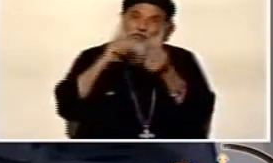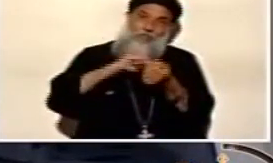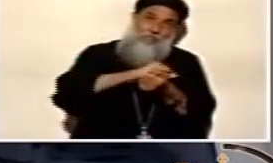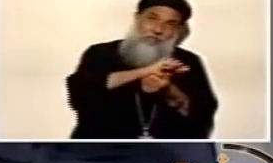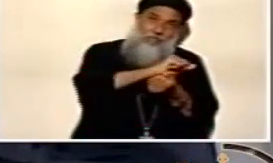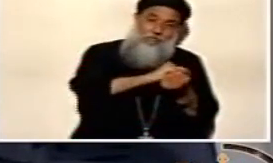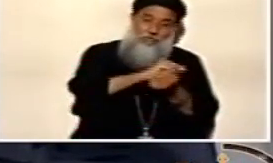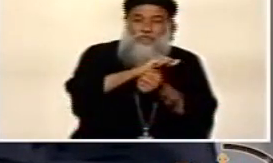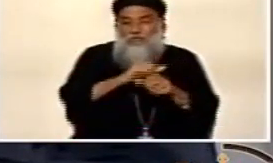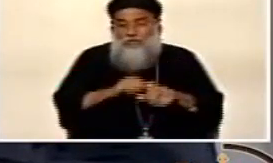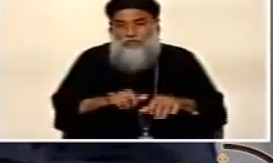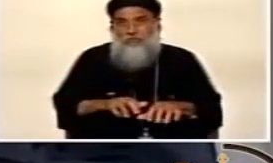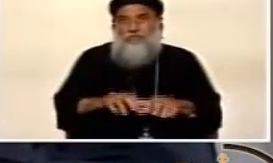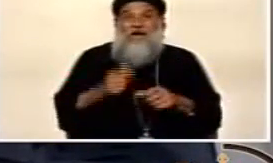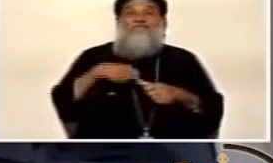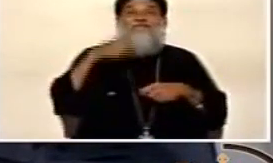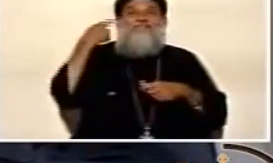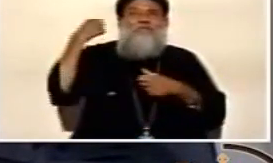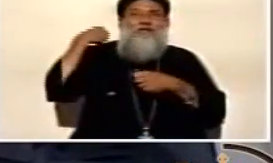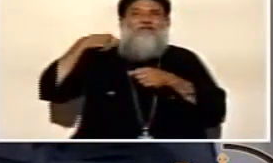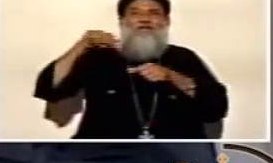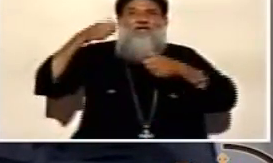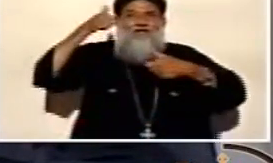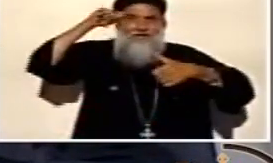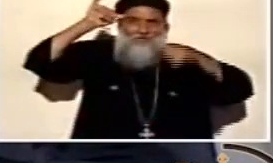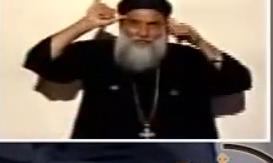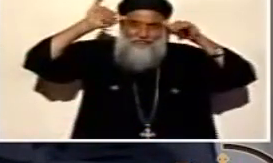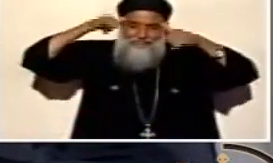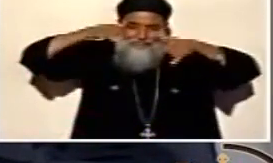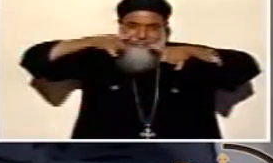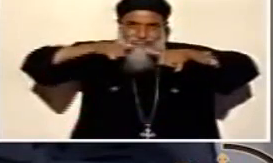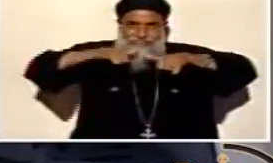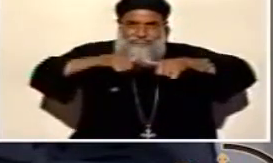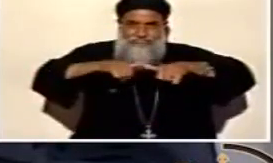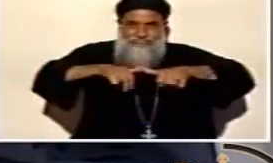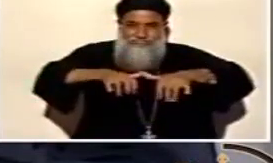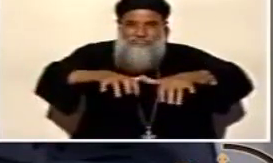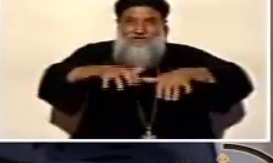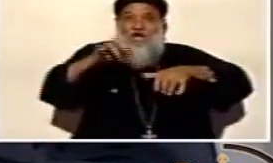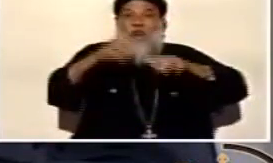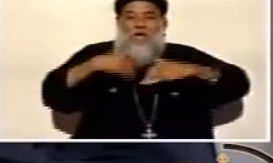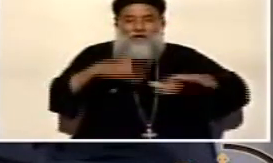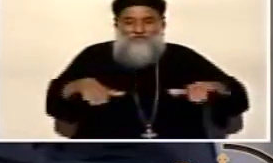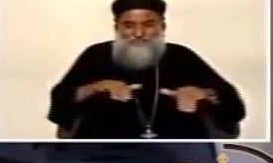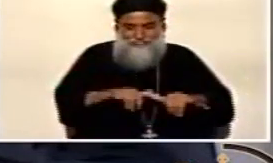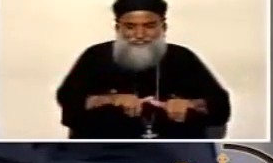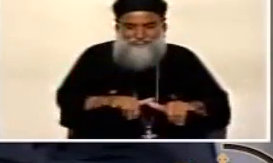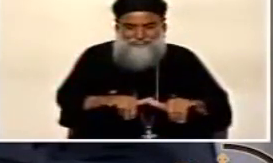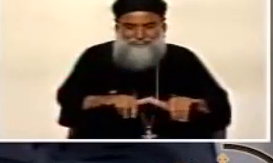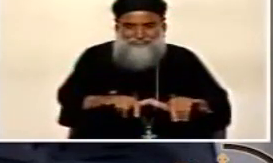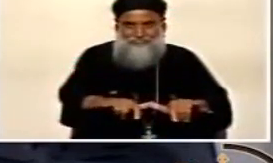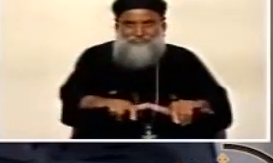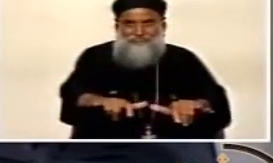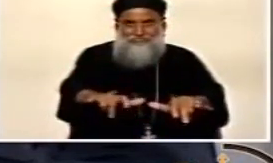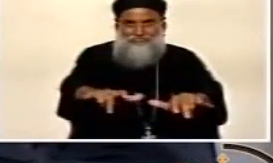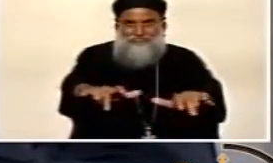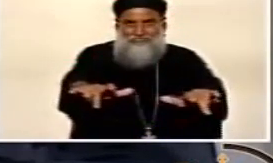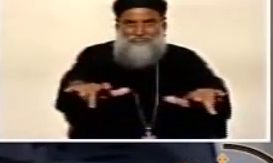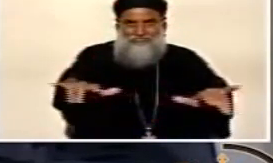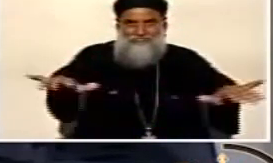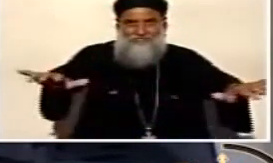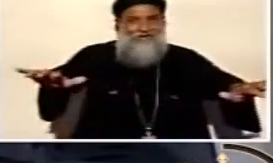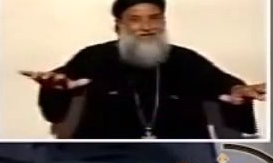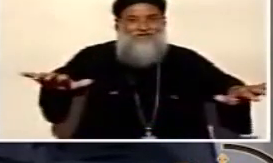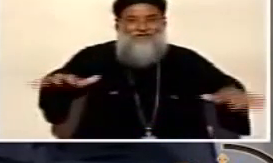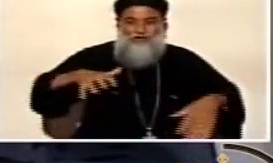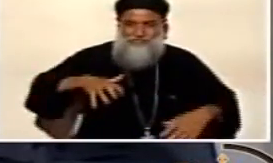للحراث أن يحرث على رجاء، وللدارس على الرجاء أن يكون شريكا في رجائه؟ فإن كنا نحن